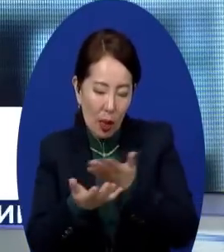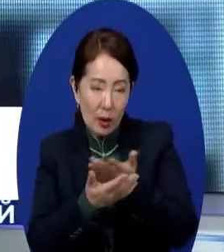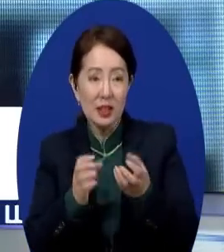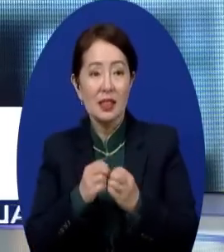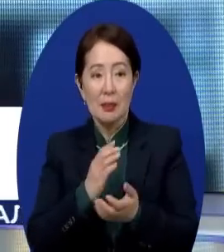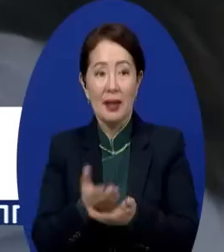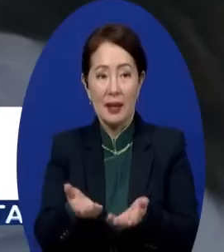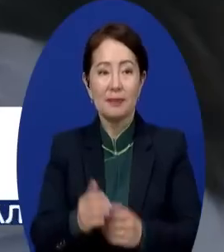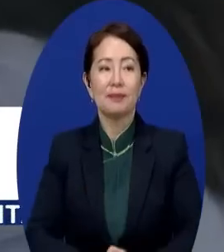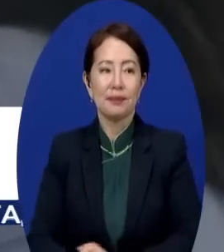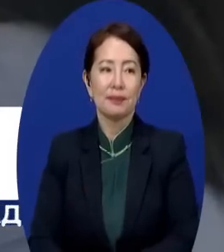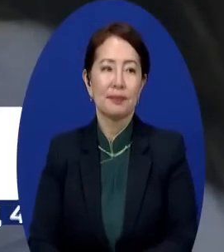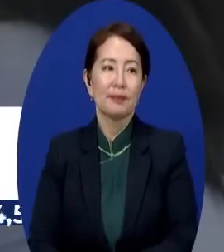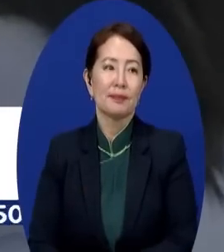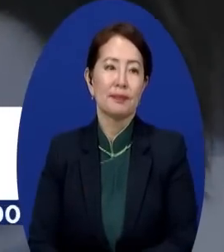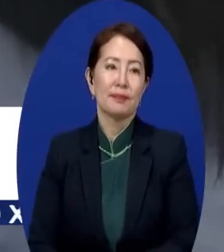байна.